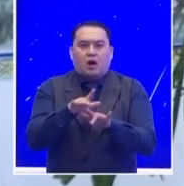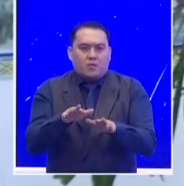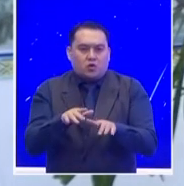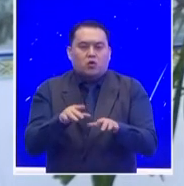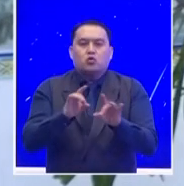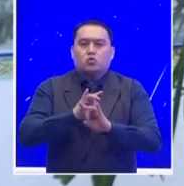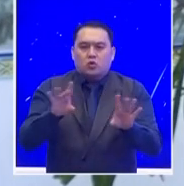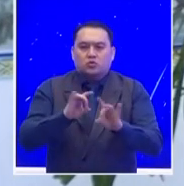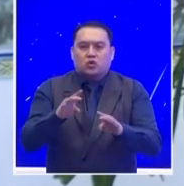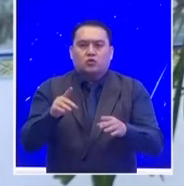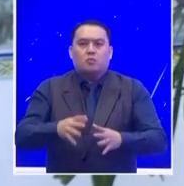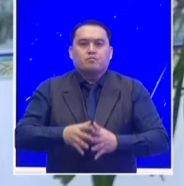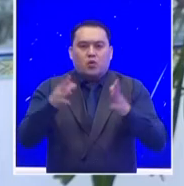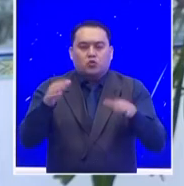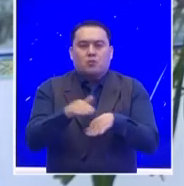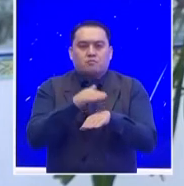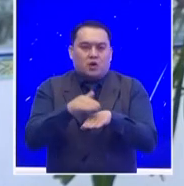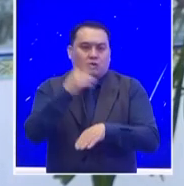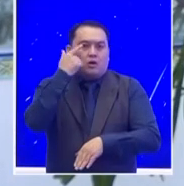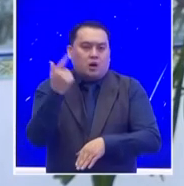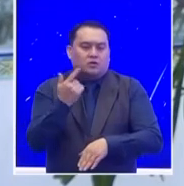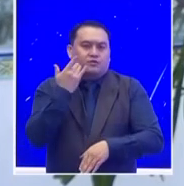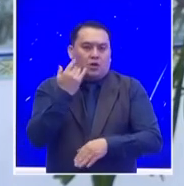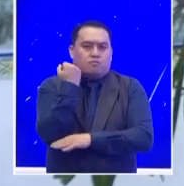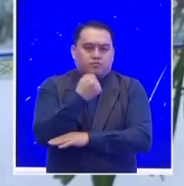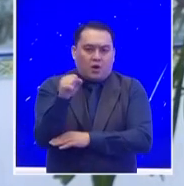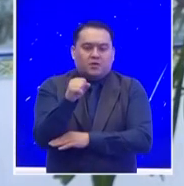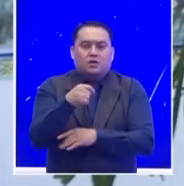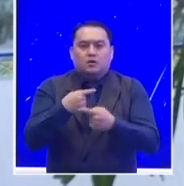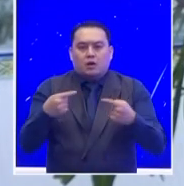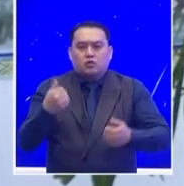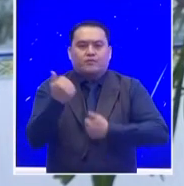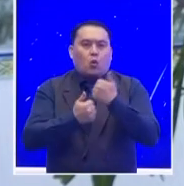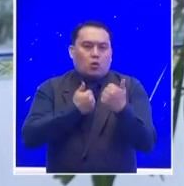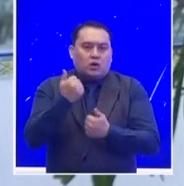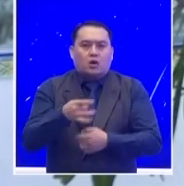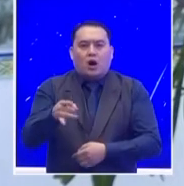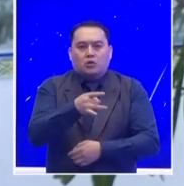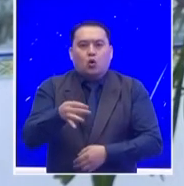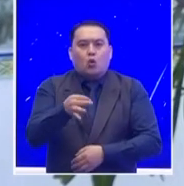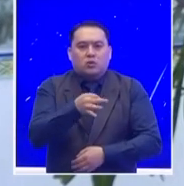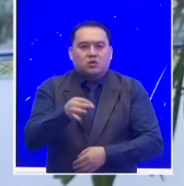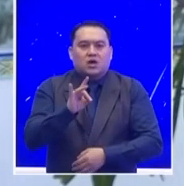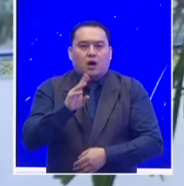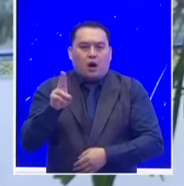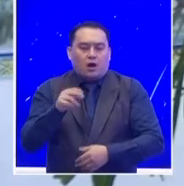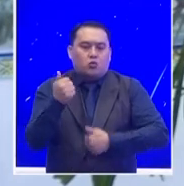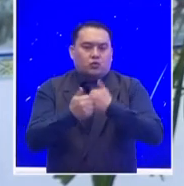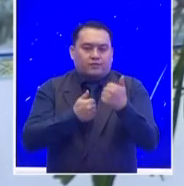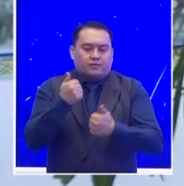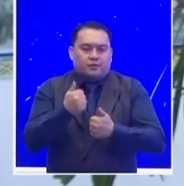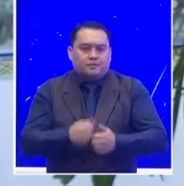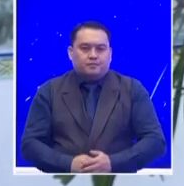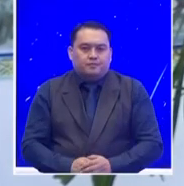Должен отметить, что наши ученики большие молодцы. Они постоянные победители и призеры различных конкурсов на районном, областном и даже республиканском